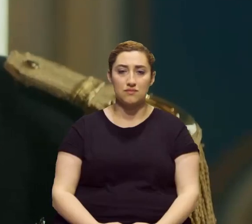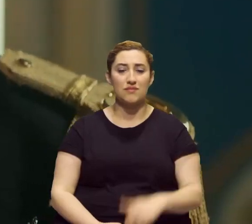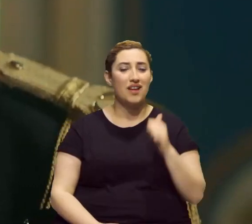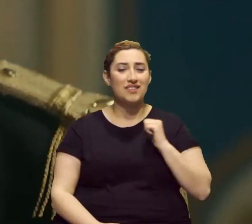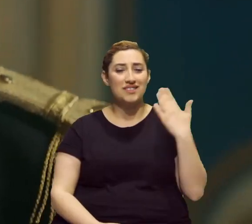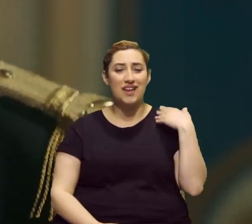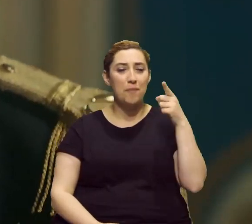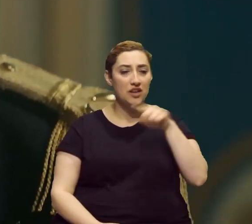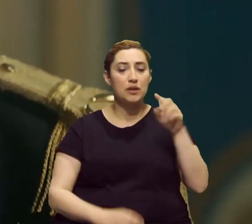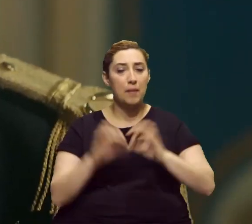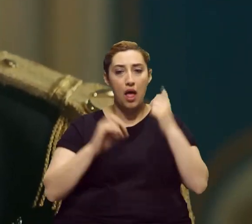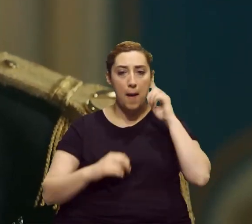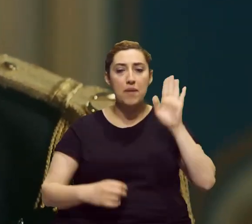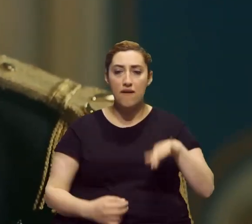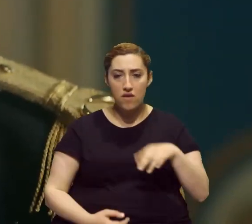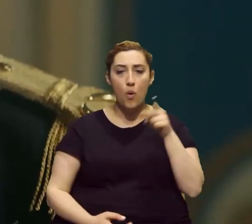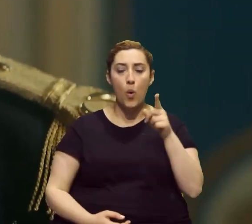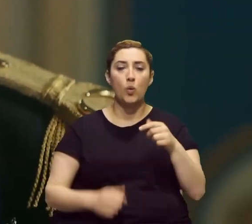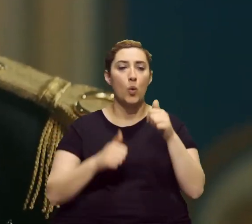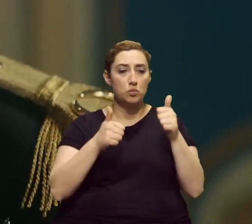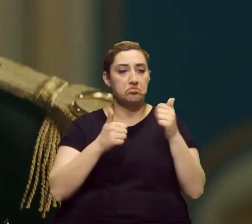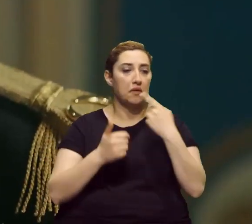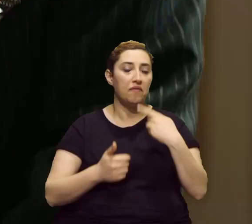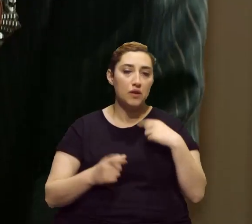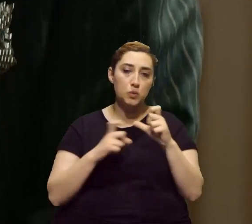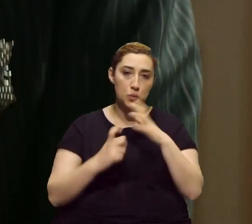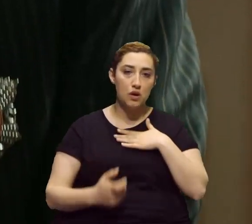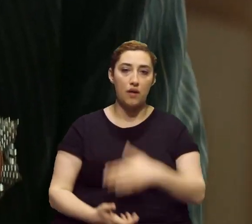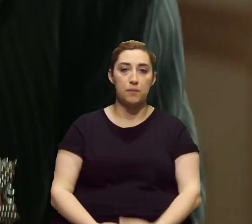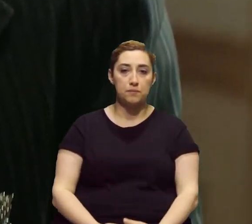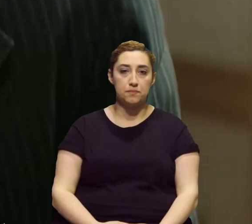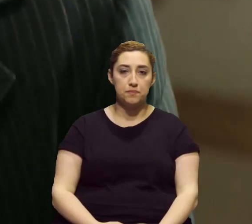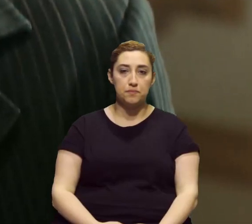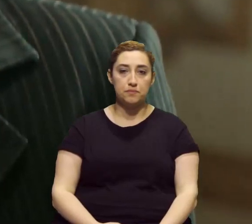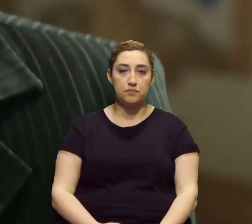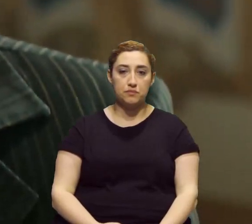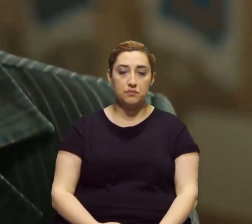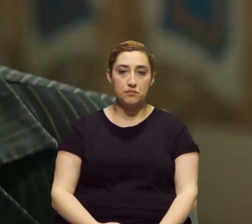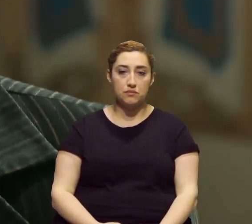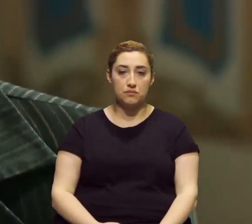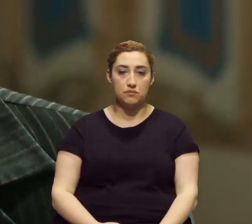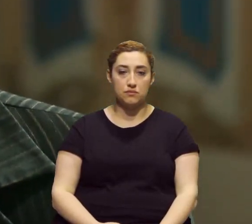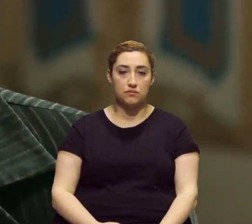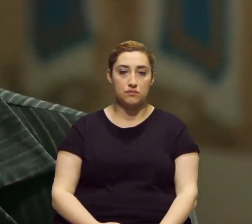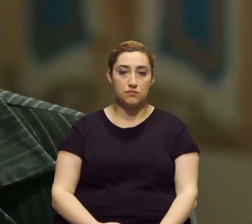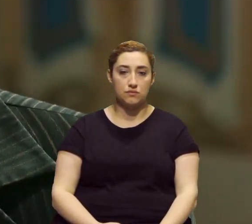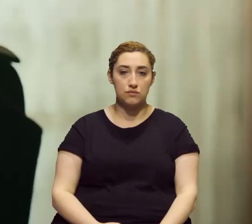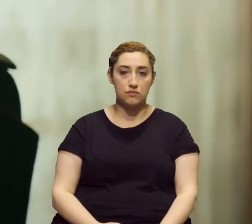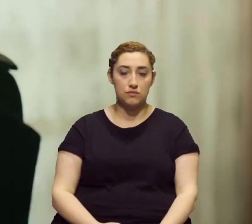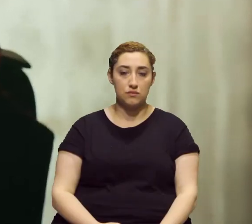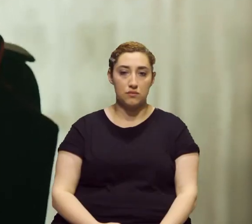Serasker paşamızın da plandan haberi var. Onun da onayı var sultanım. Mithat tek kaşı havada, dikkat kesilmiş.